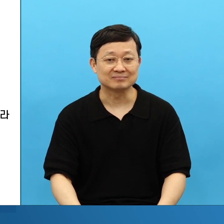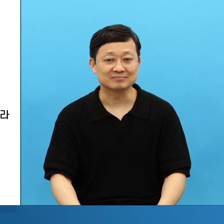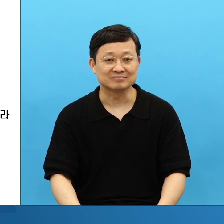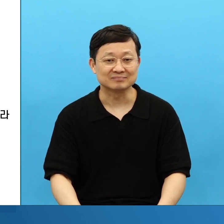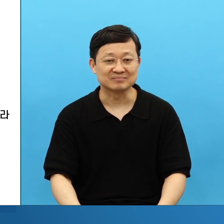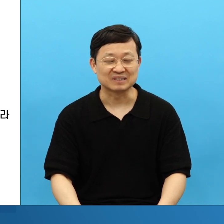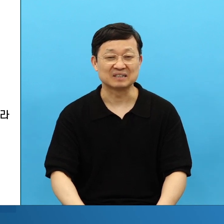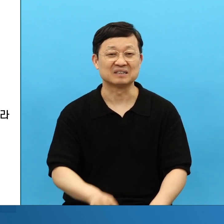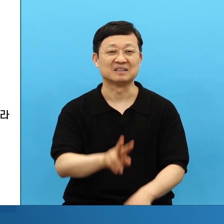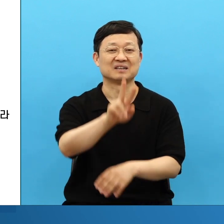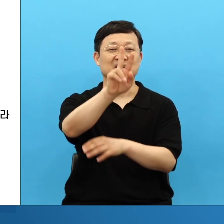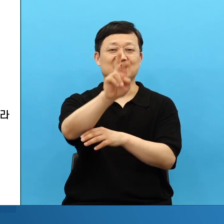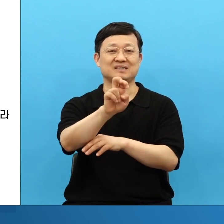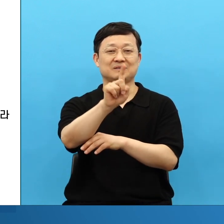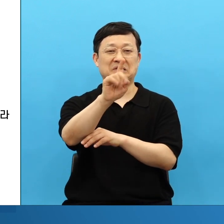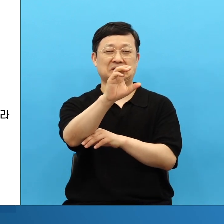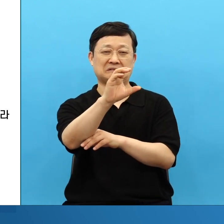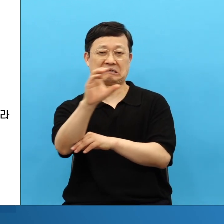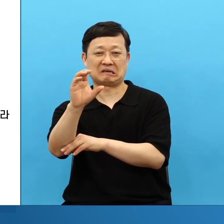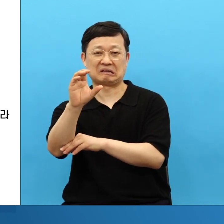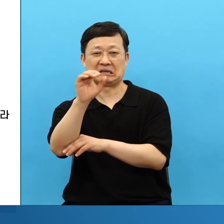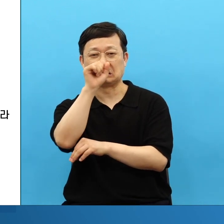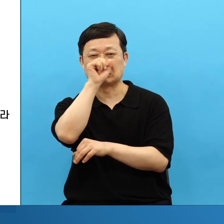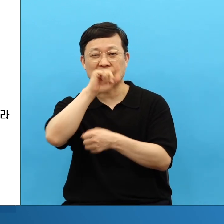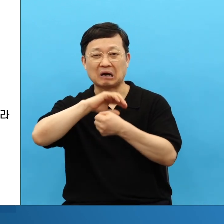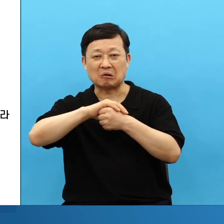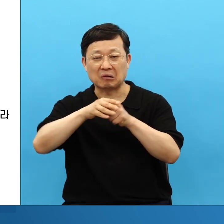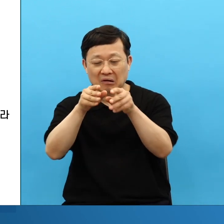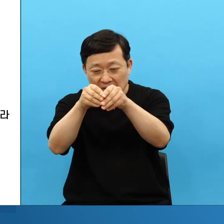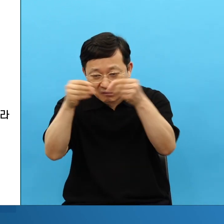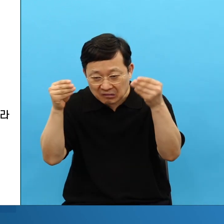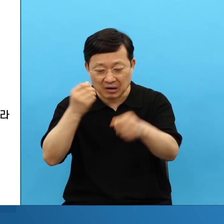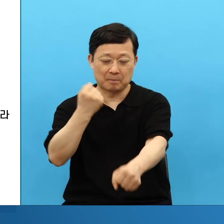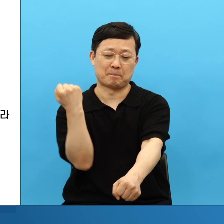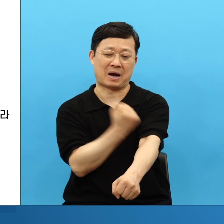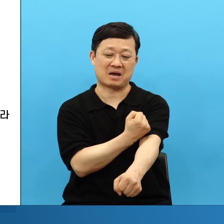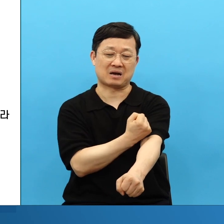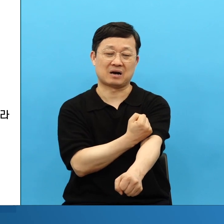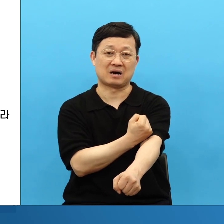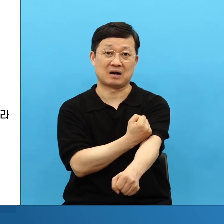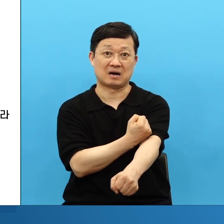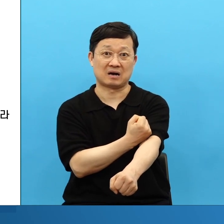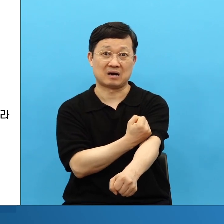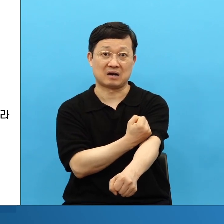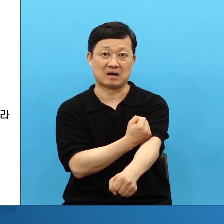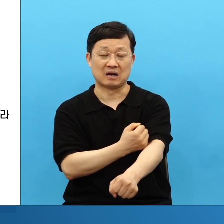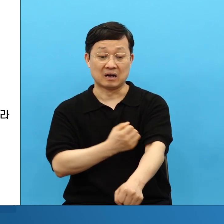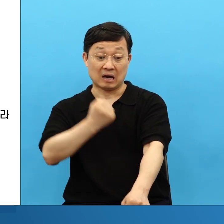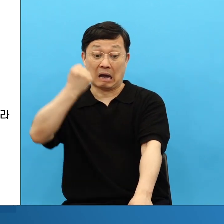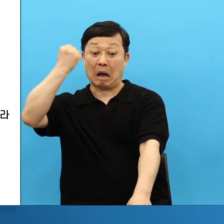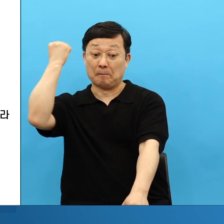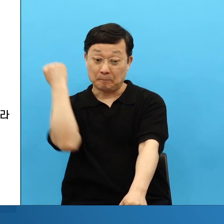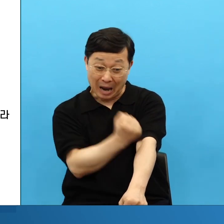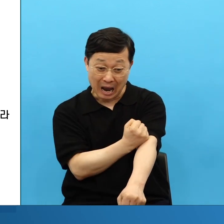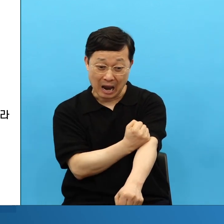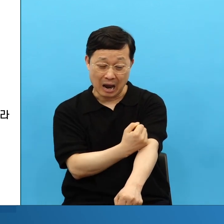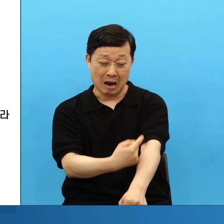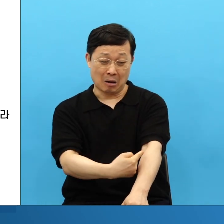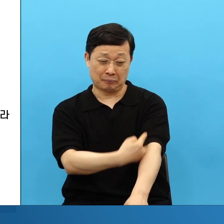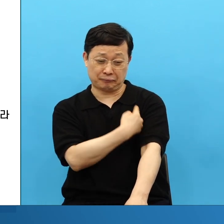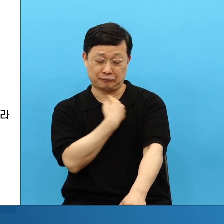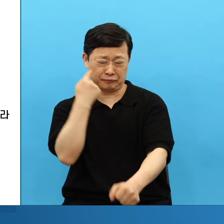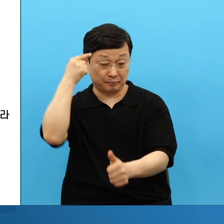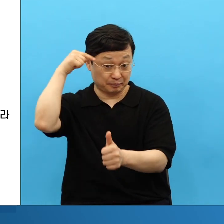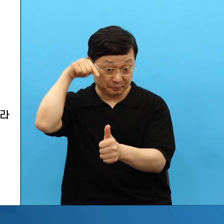21세기의 선악과. 그래서 그것을 먹는 날에는 너희 눈이 밝아져 육신이 돼버리는 거예요. 영적 사망 상태가